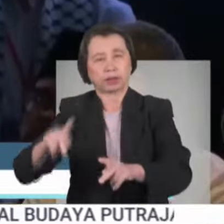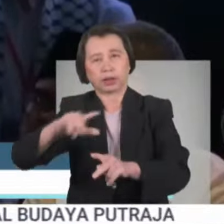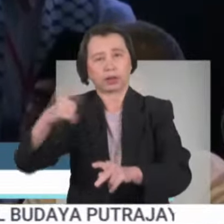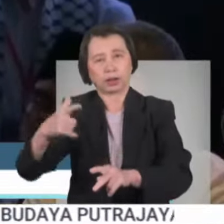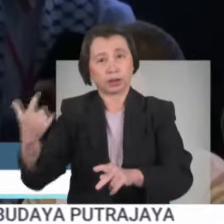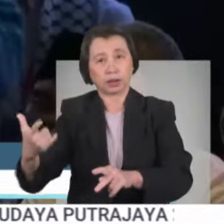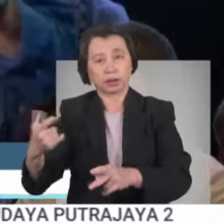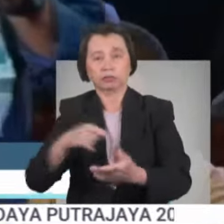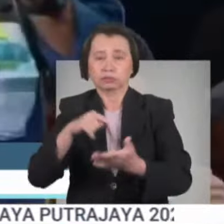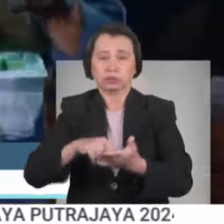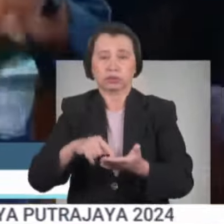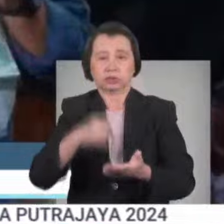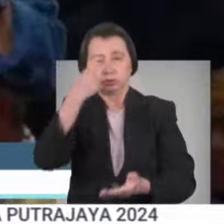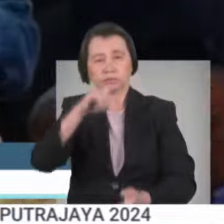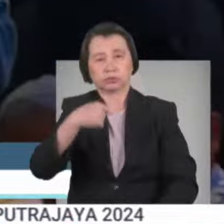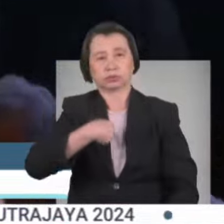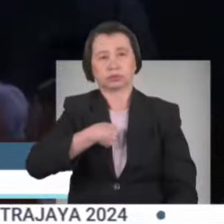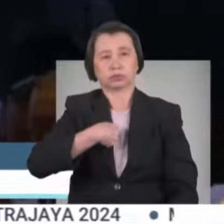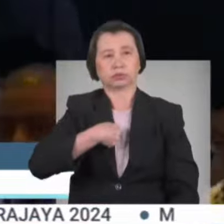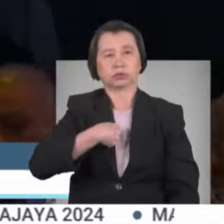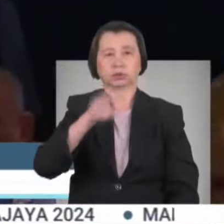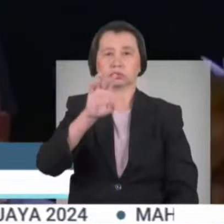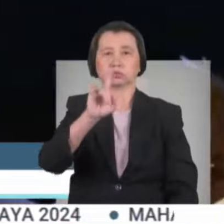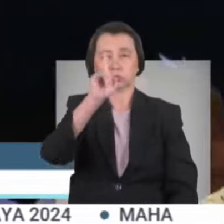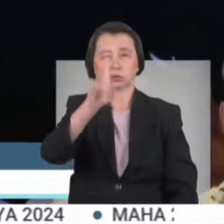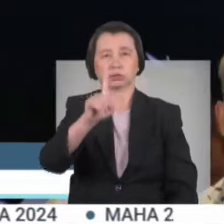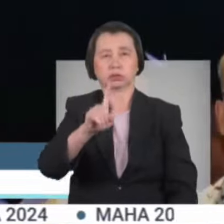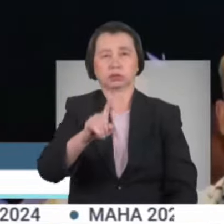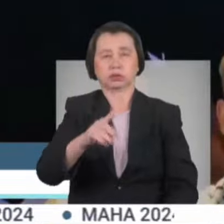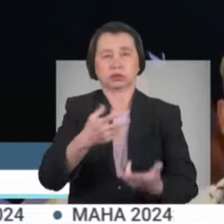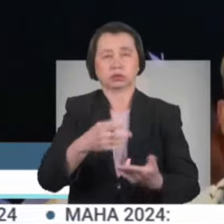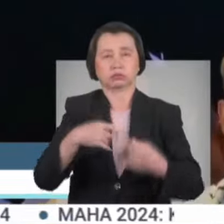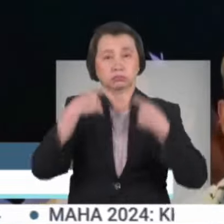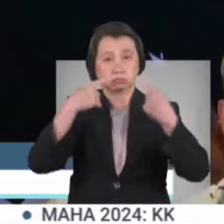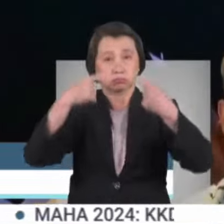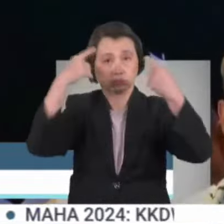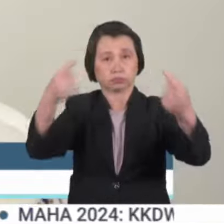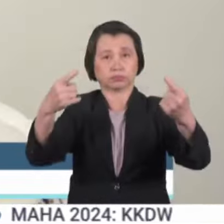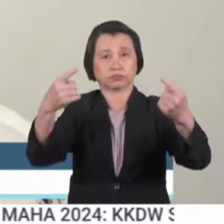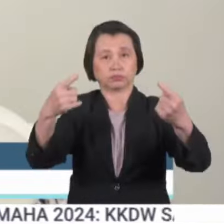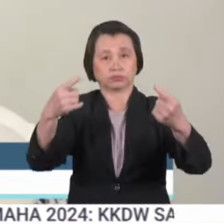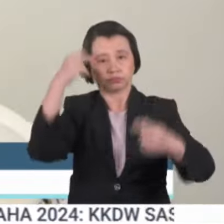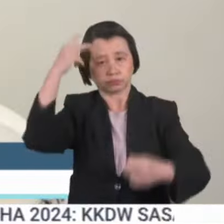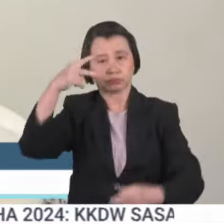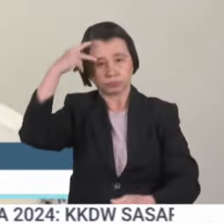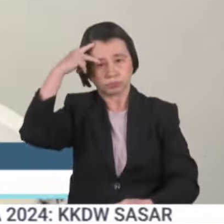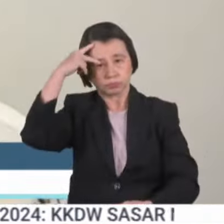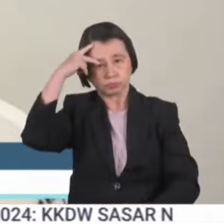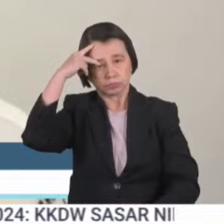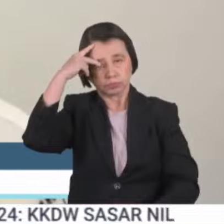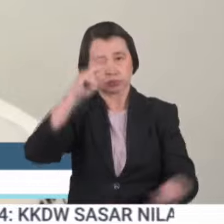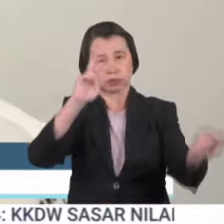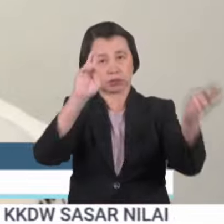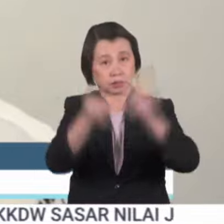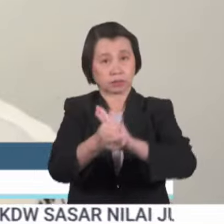berbeza. Ini mungkin bagi saya satu manifestasi kejayaan political reform